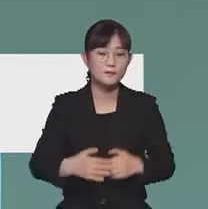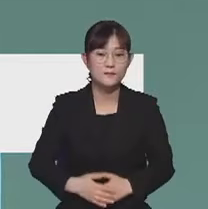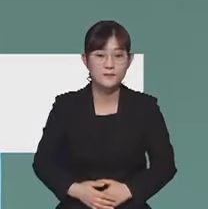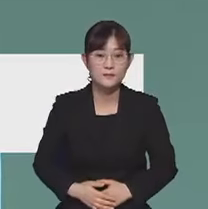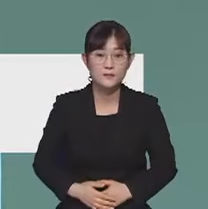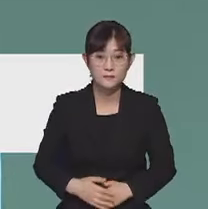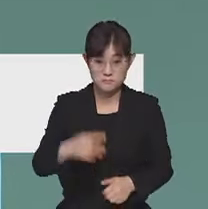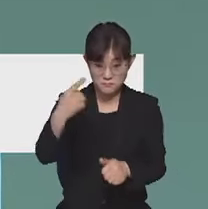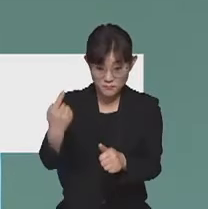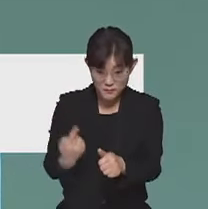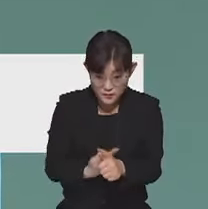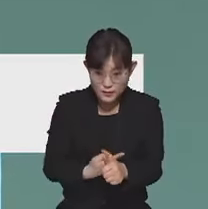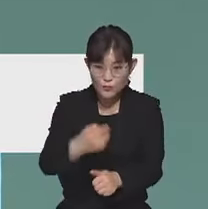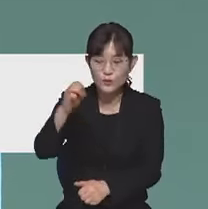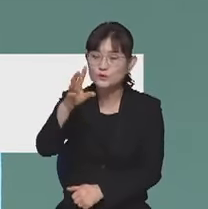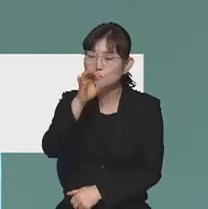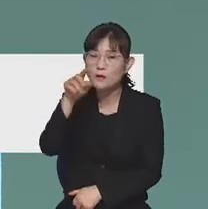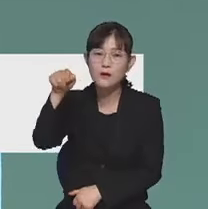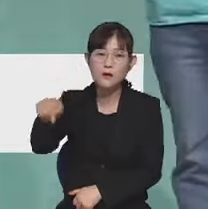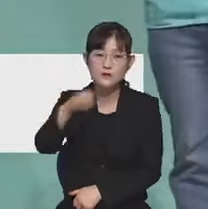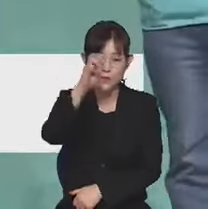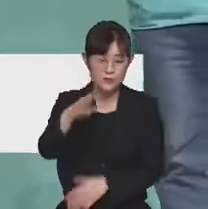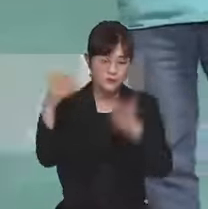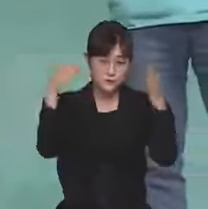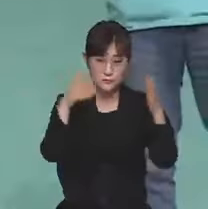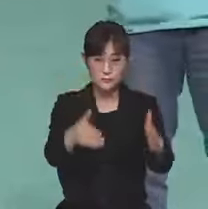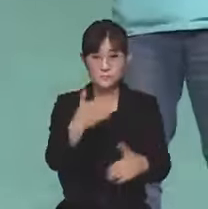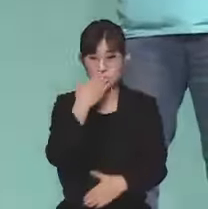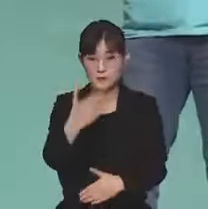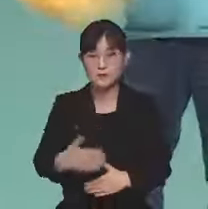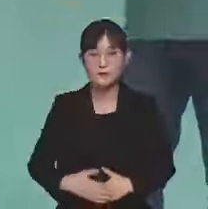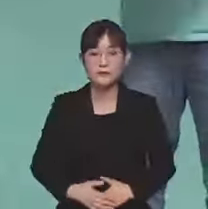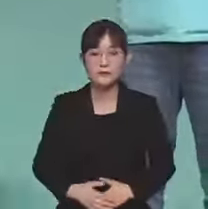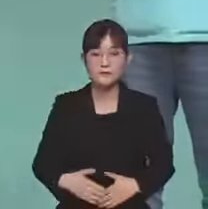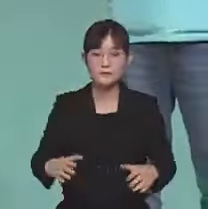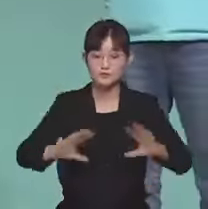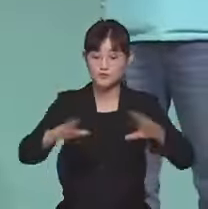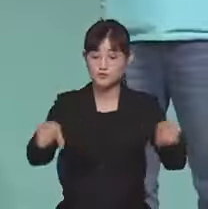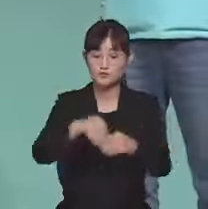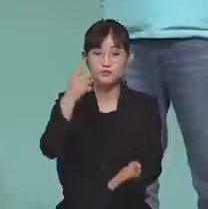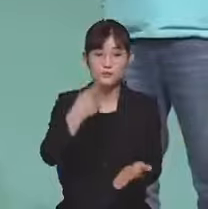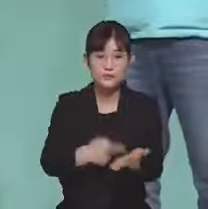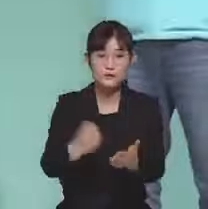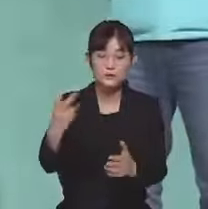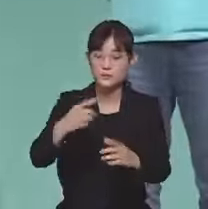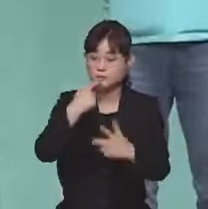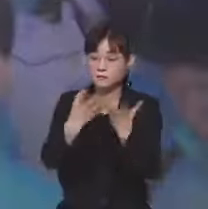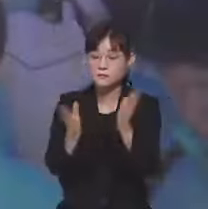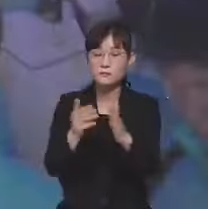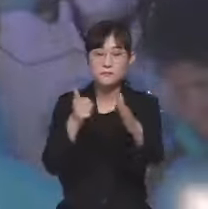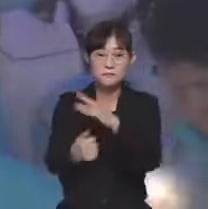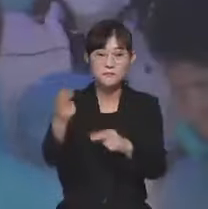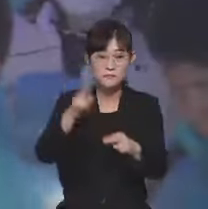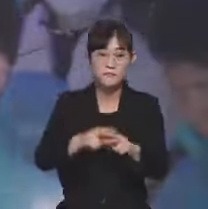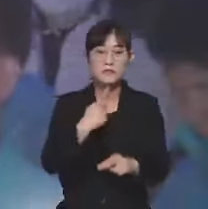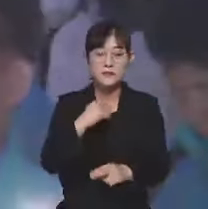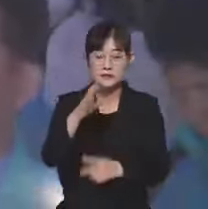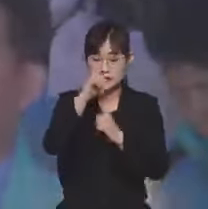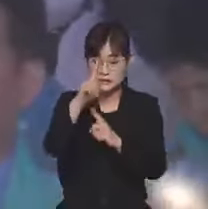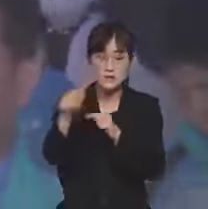그래야 중앙에서 광주를 주목합니다. 국무총리와 민주당 대표를 지낸 이 대표의 출마